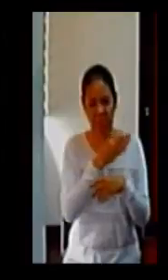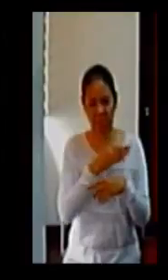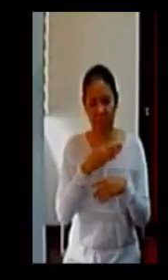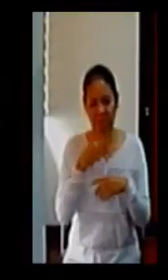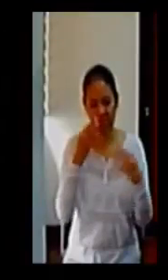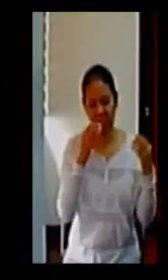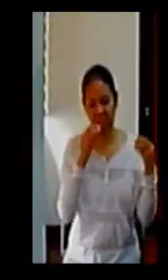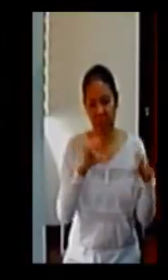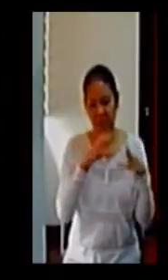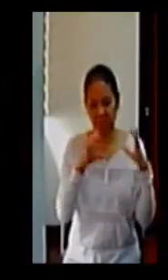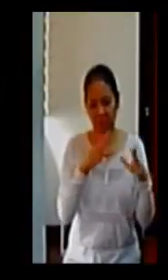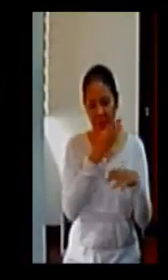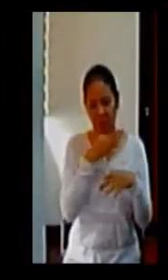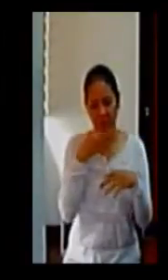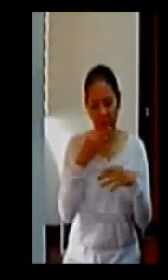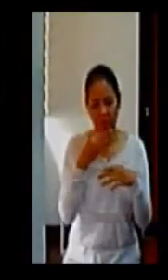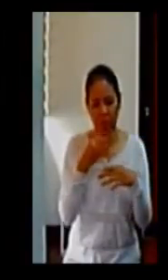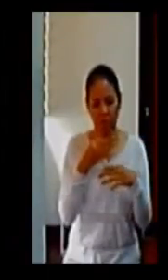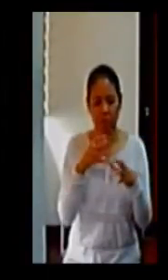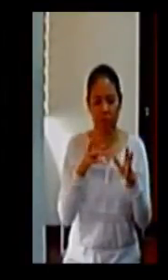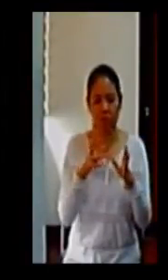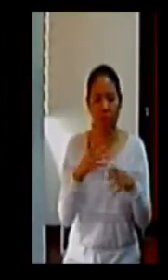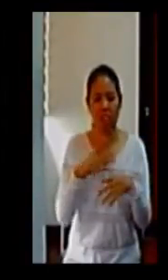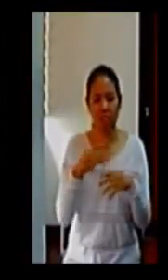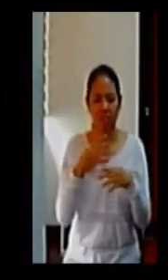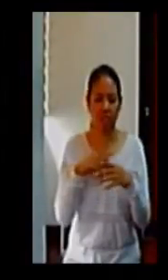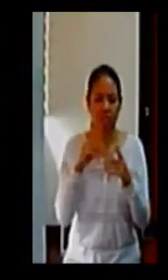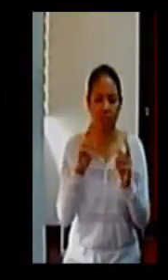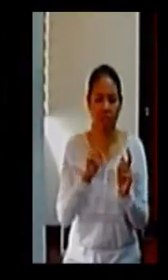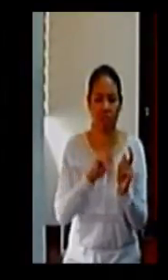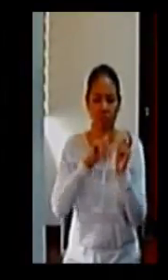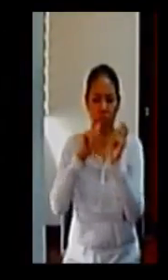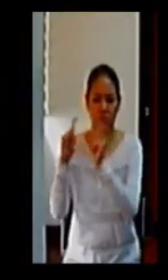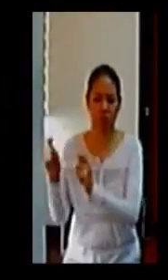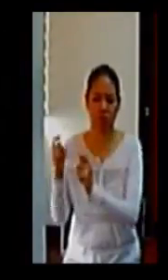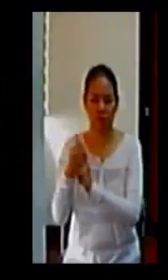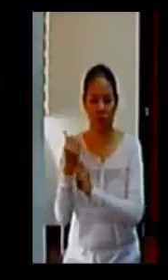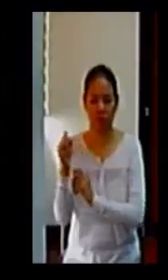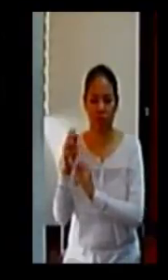they prefer to go to other places para maghanap ng